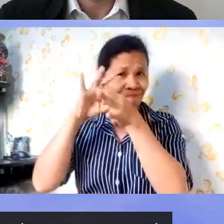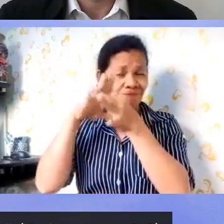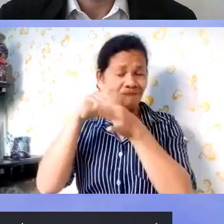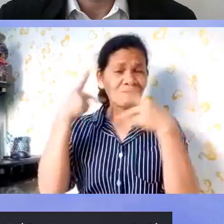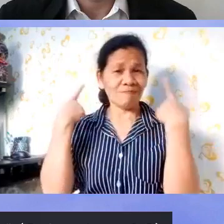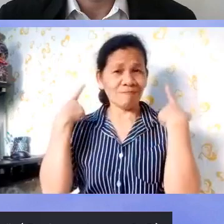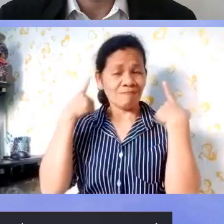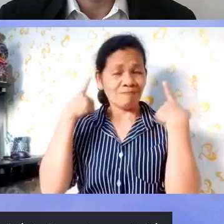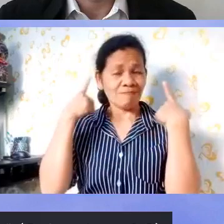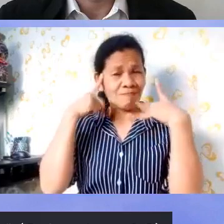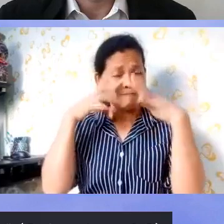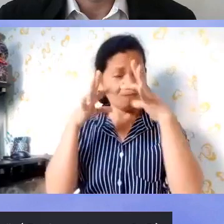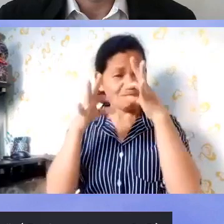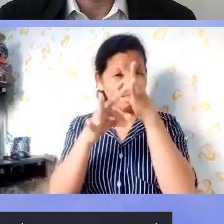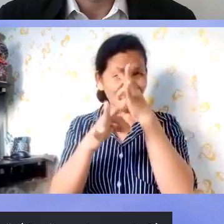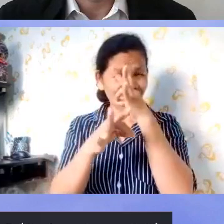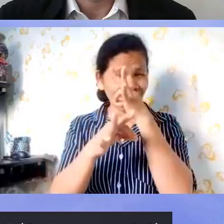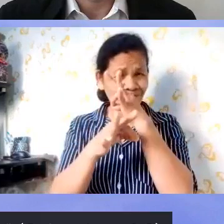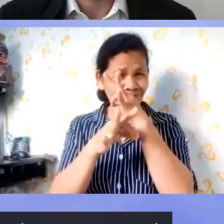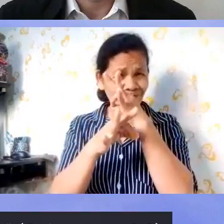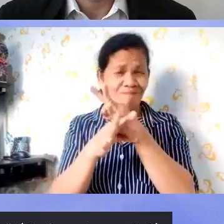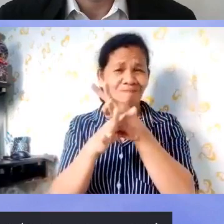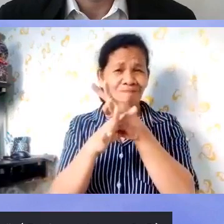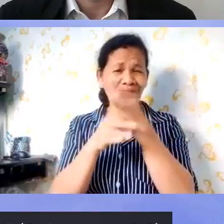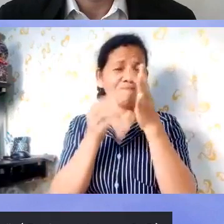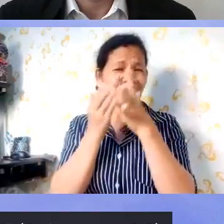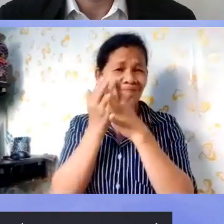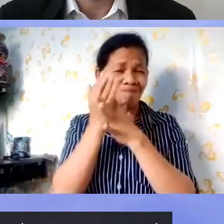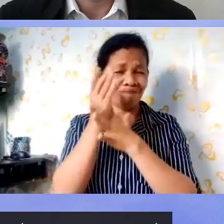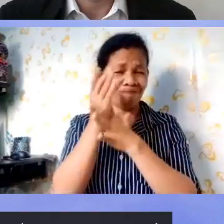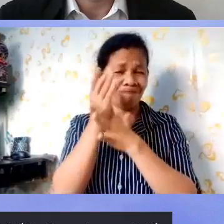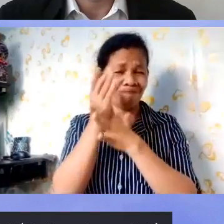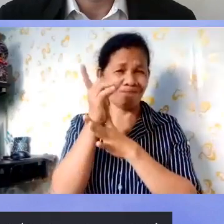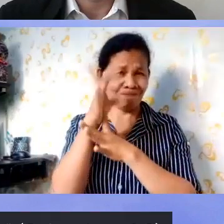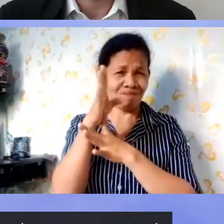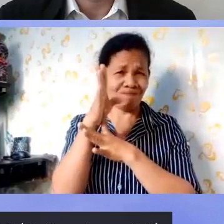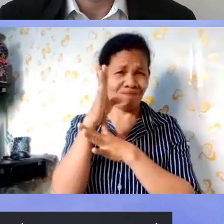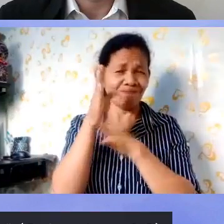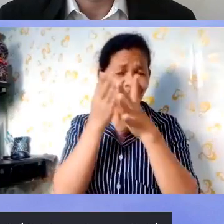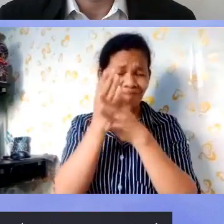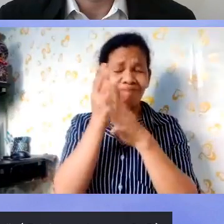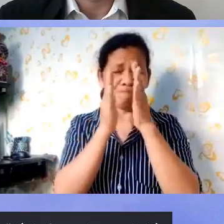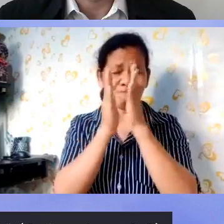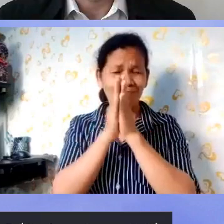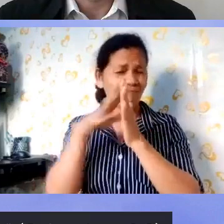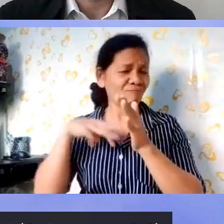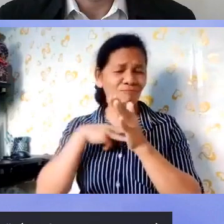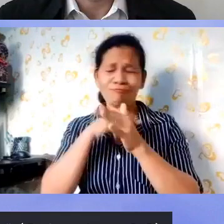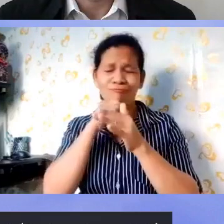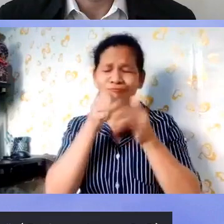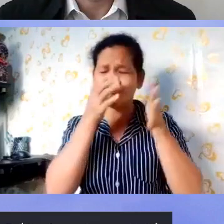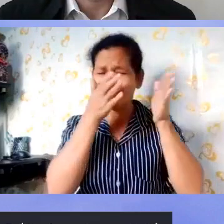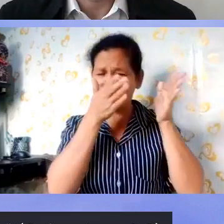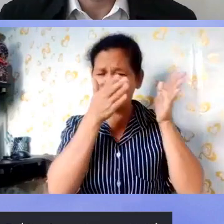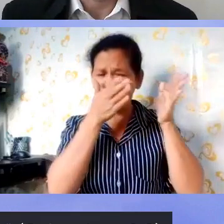panalangin. At tayo hindi nakatuon sa mga bagay sa sanglibutang ito,